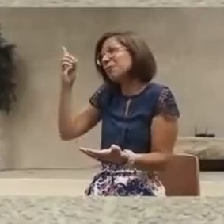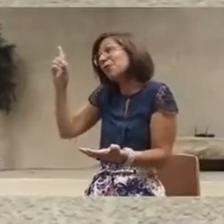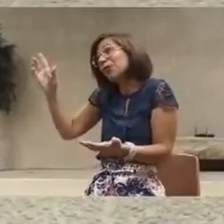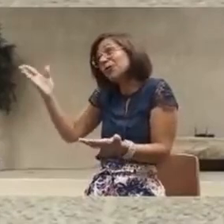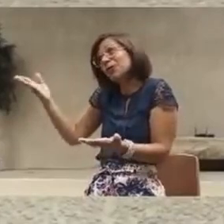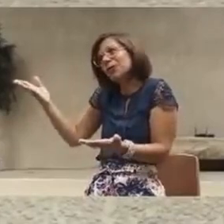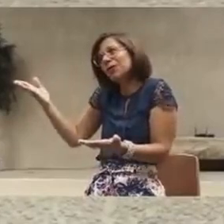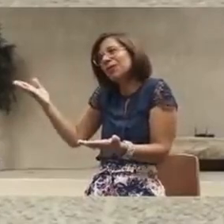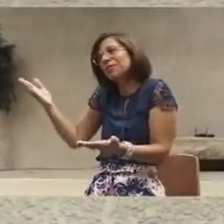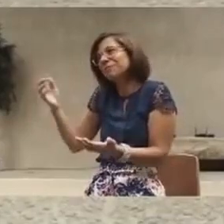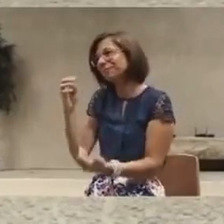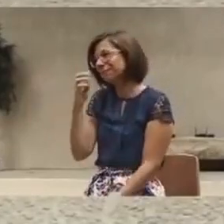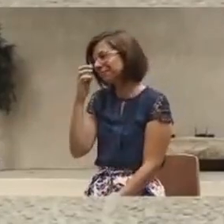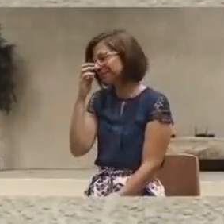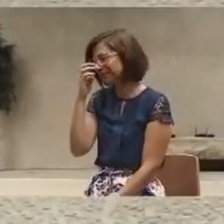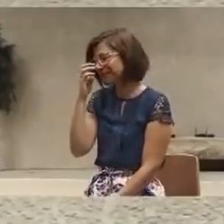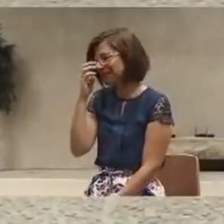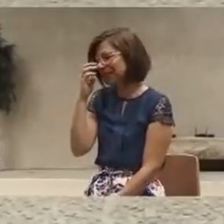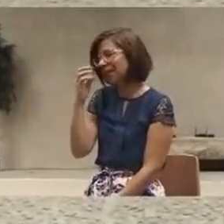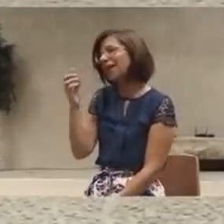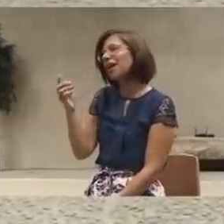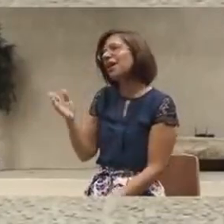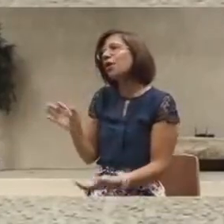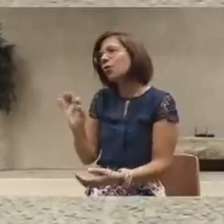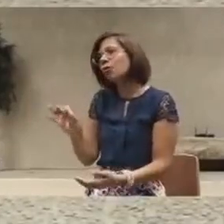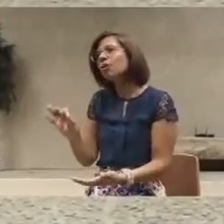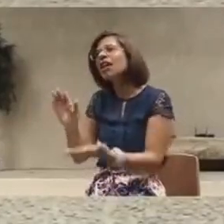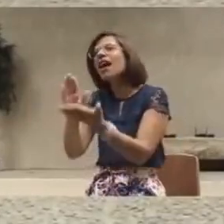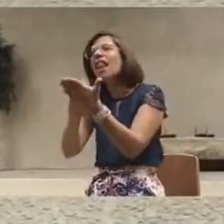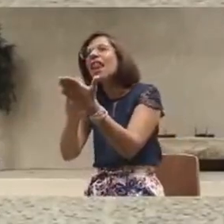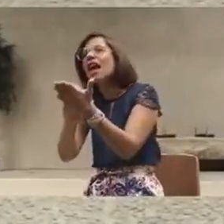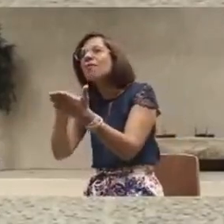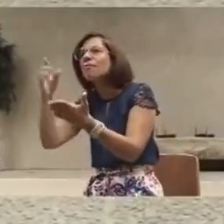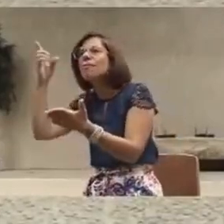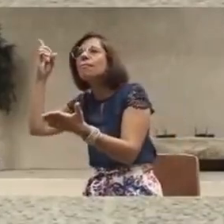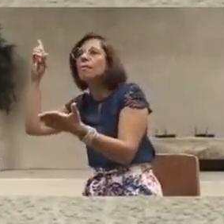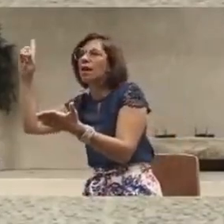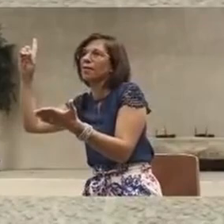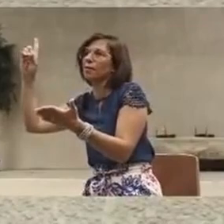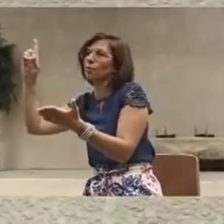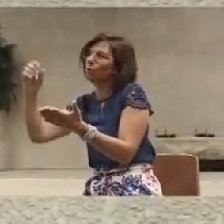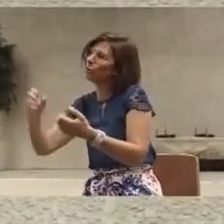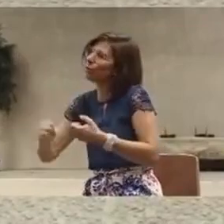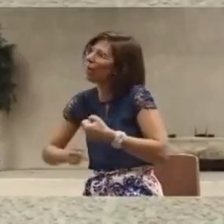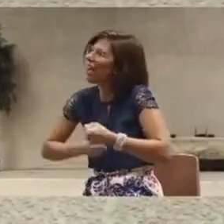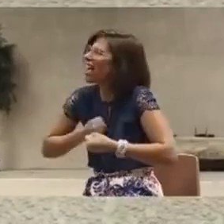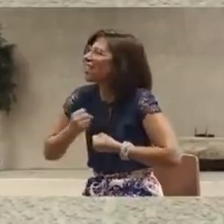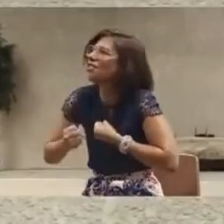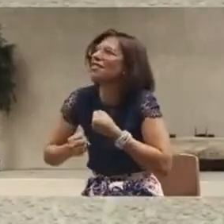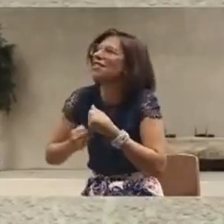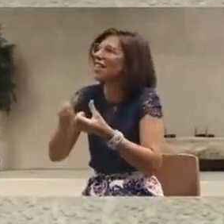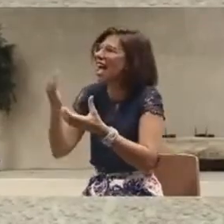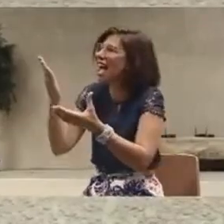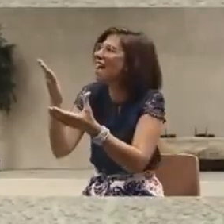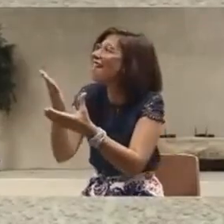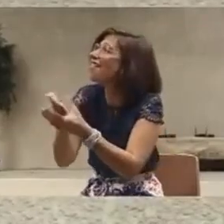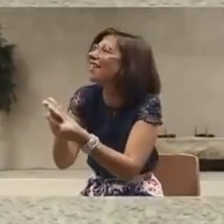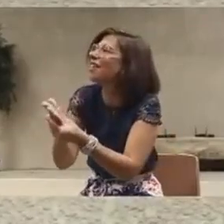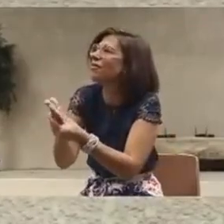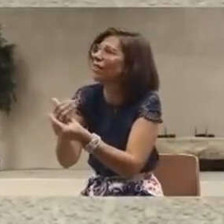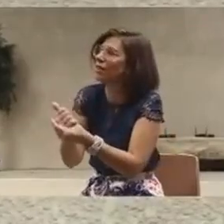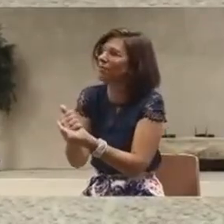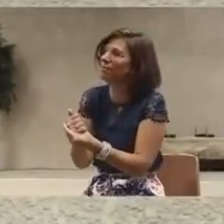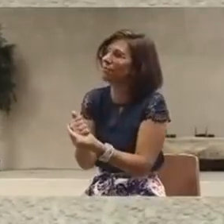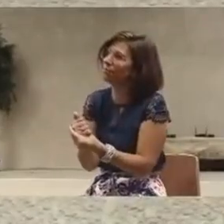Des petits clins d'œil. La main de Dieu. Et puis elle a été encouragée. Ah, le Seigneur est là.